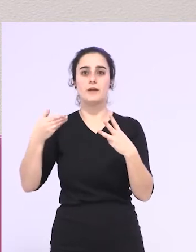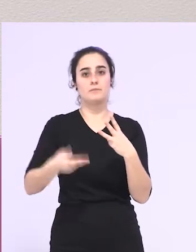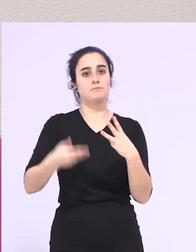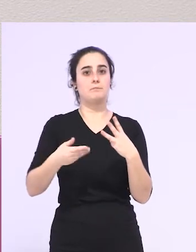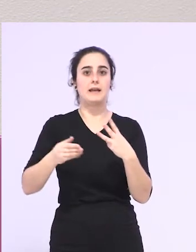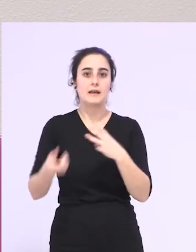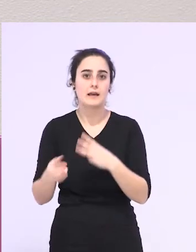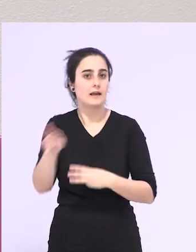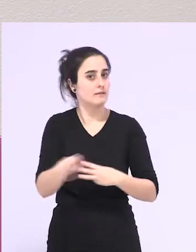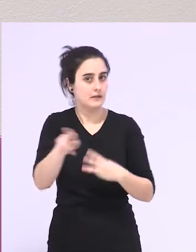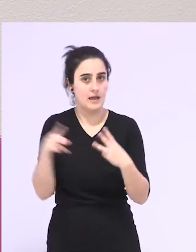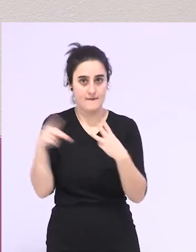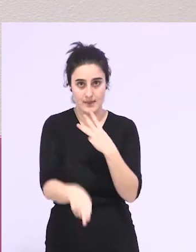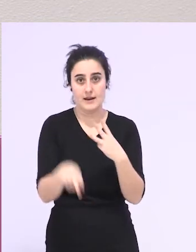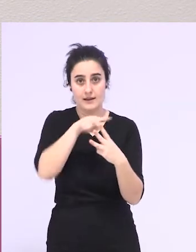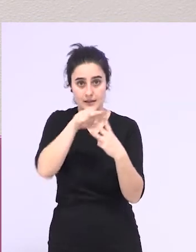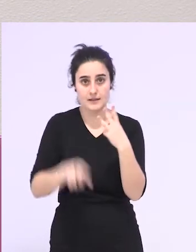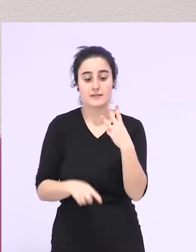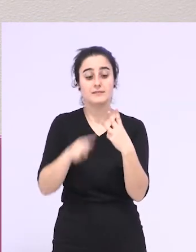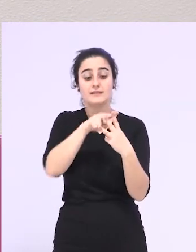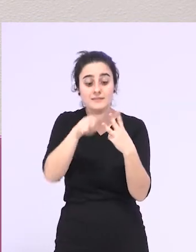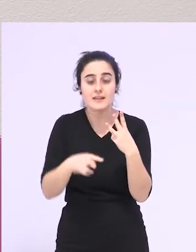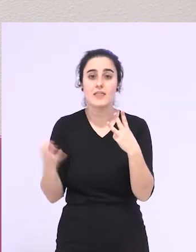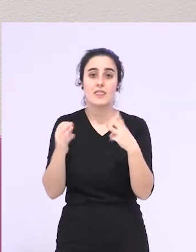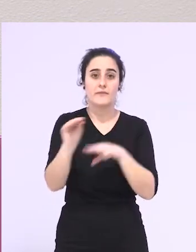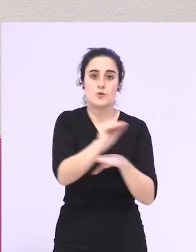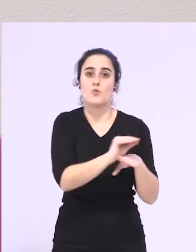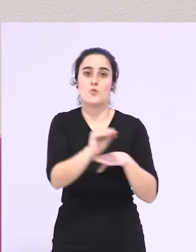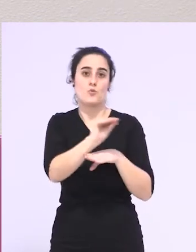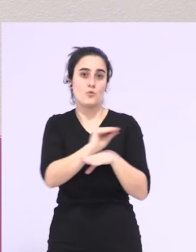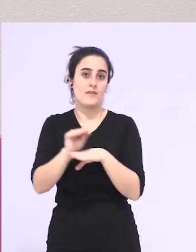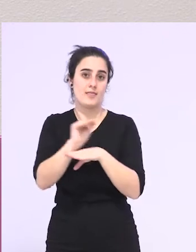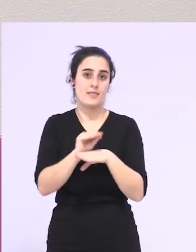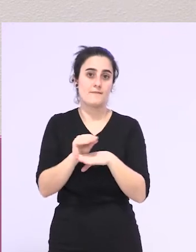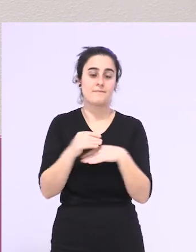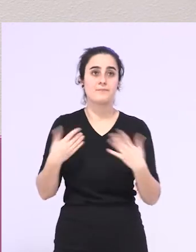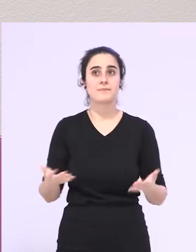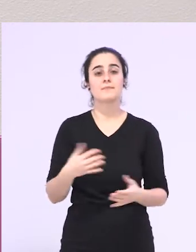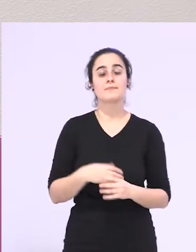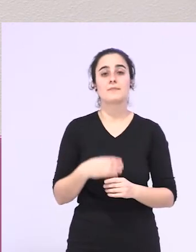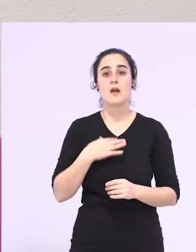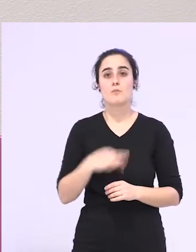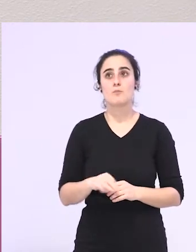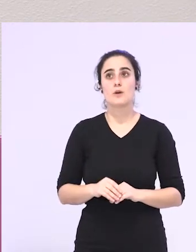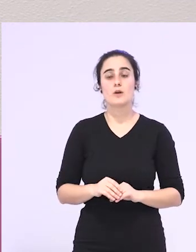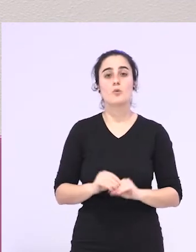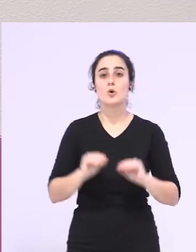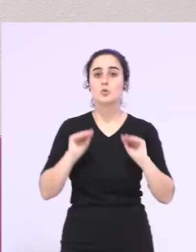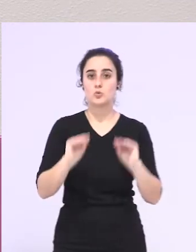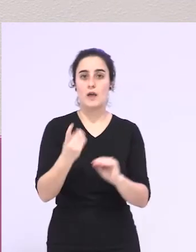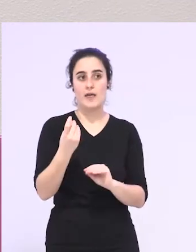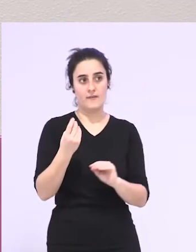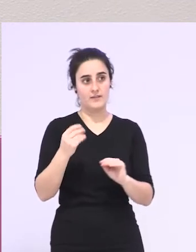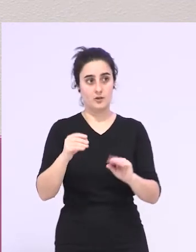zentzua dauka pentsatzea kasu hauetan ere nolabait hiru oinarri horiek edo zaindu behar direla, ez? Ordan egia litzateke zuri egia aitortu behar zaizu eta hor sartzen